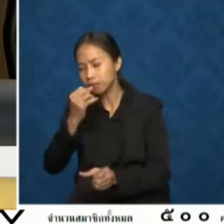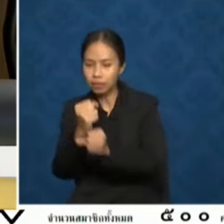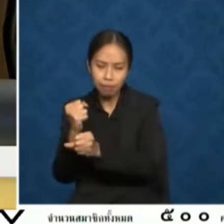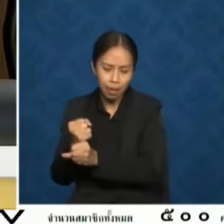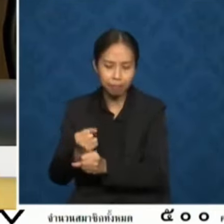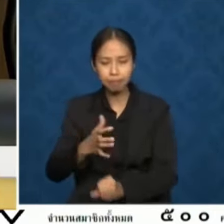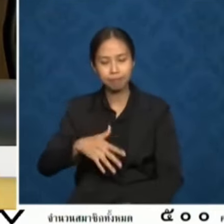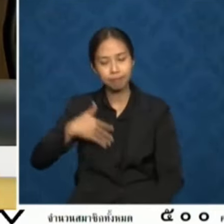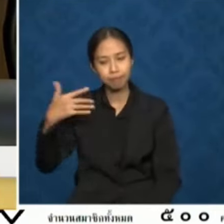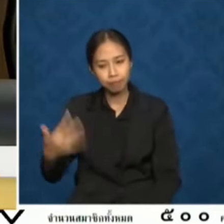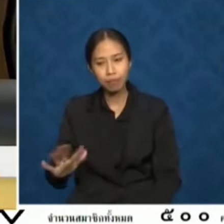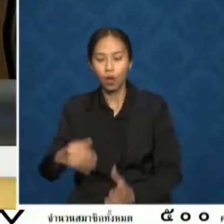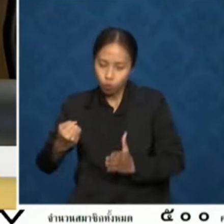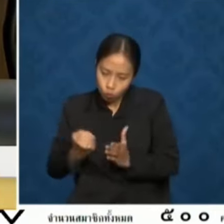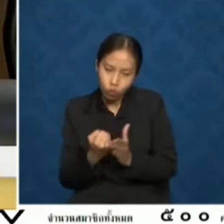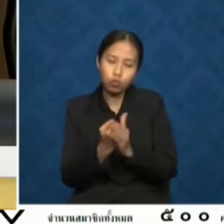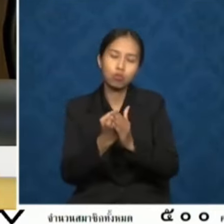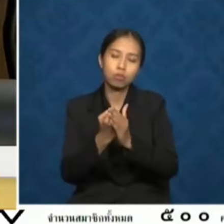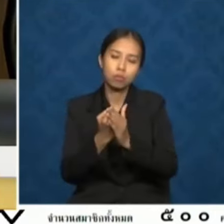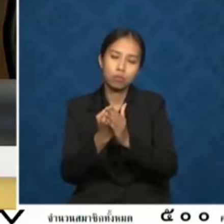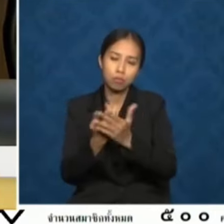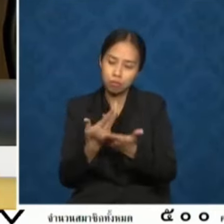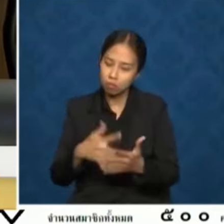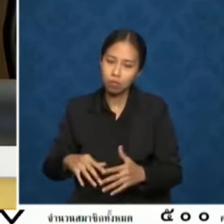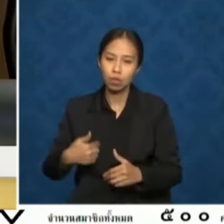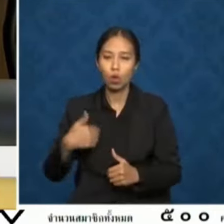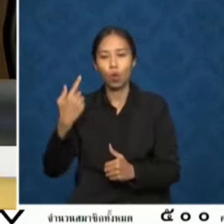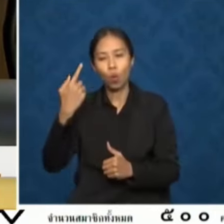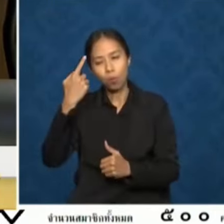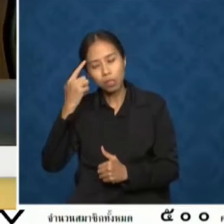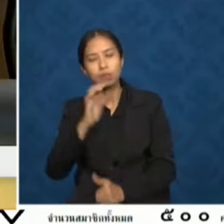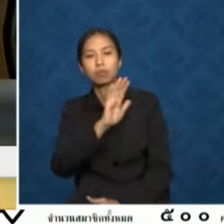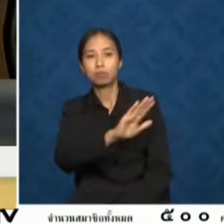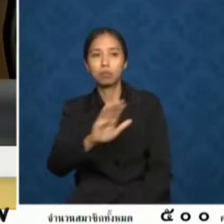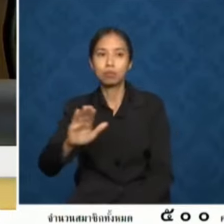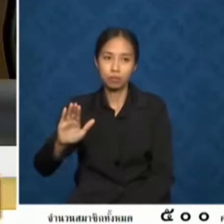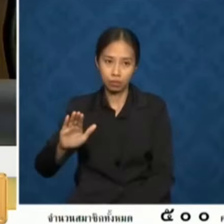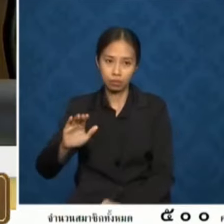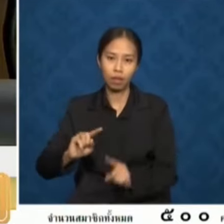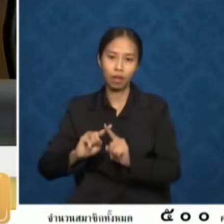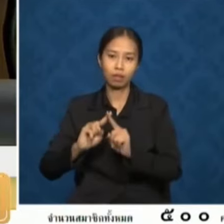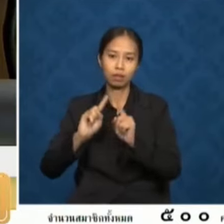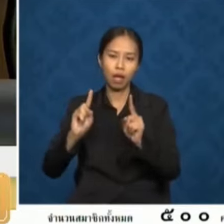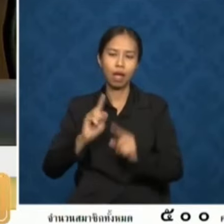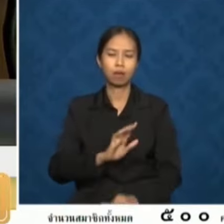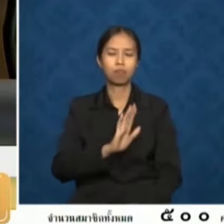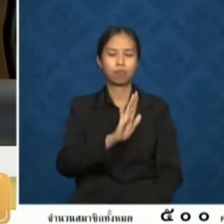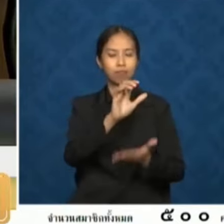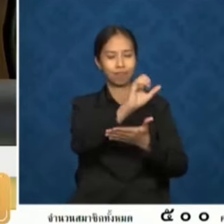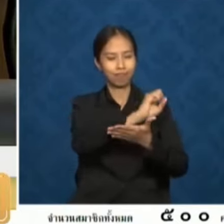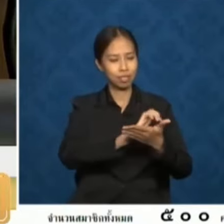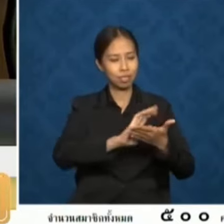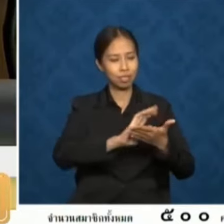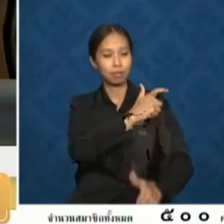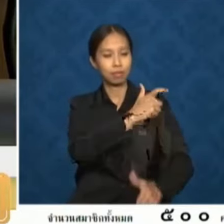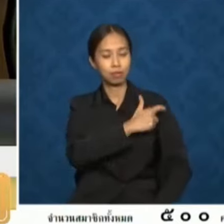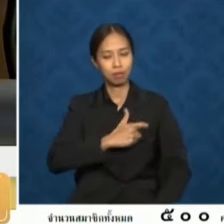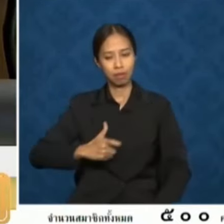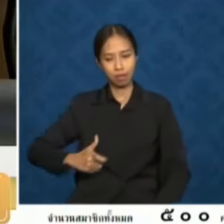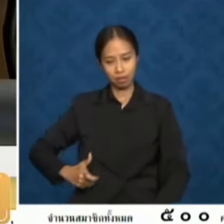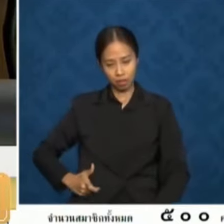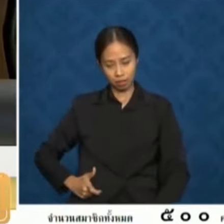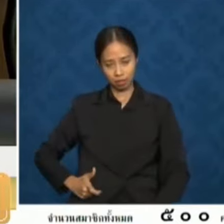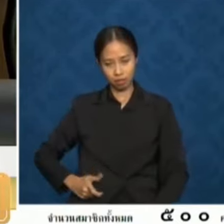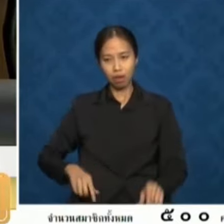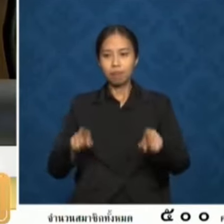านี้ก็ต่อสู้กันครับทางวังความคิดแต่สถาบันนี่ถือว่าเป็น